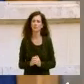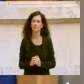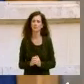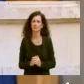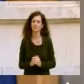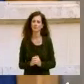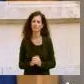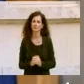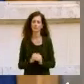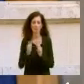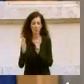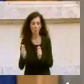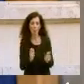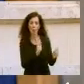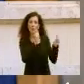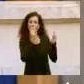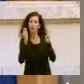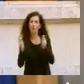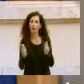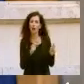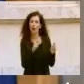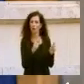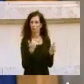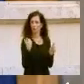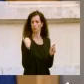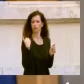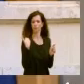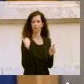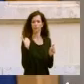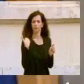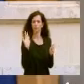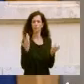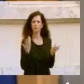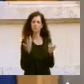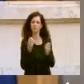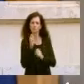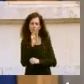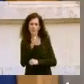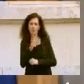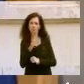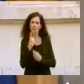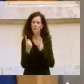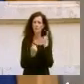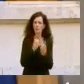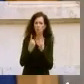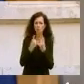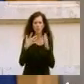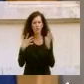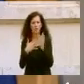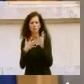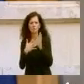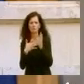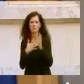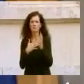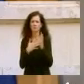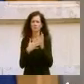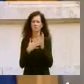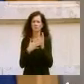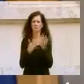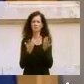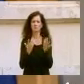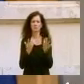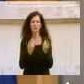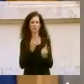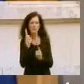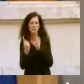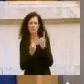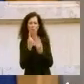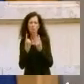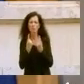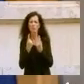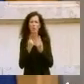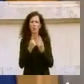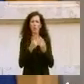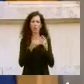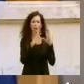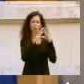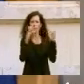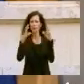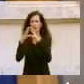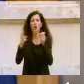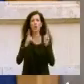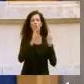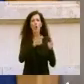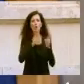infatti non segnalano situazioni critiche ne segnalano situazioni di sovraccarico delle strutture